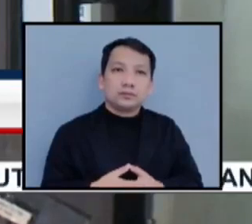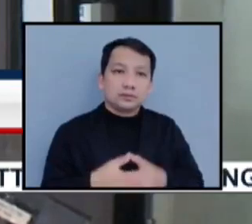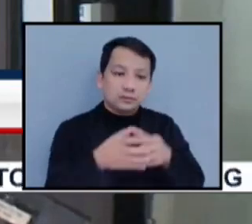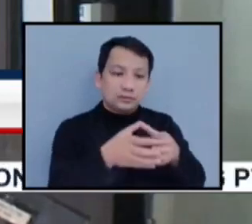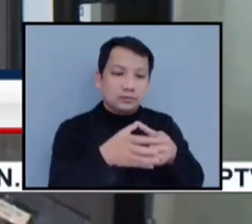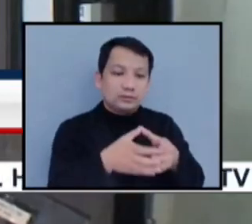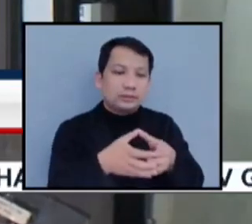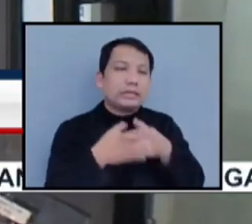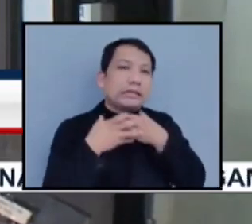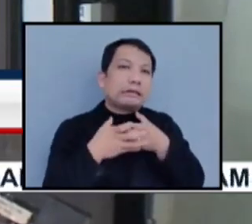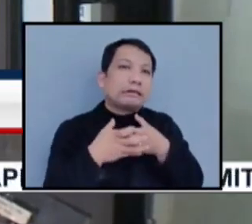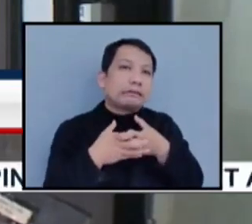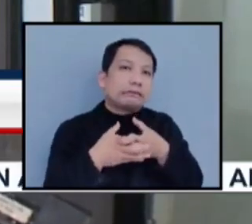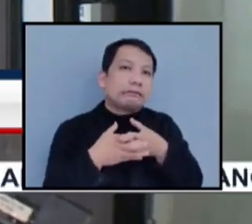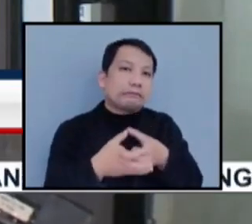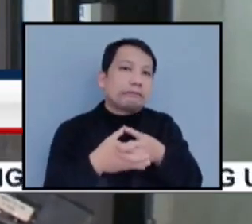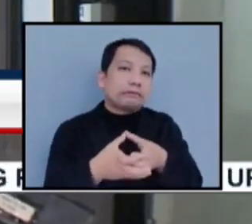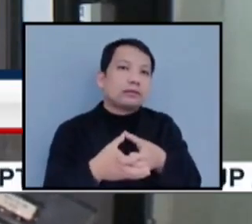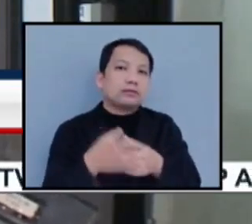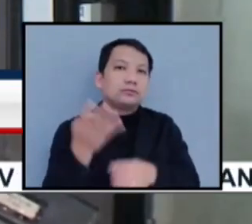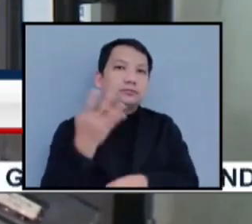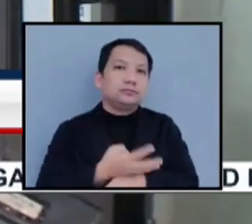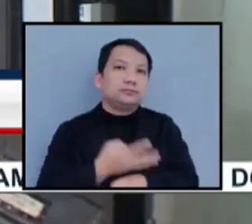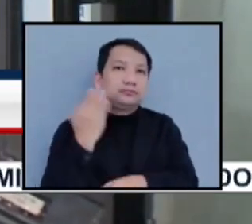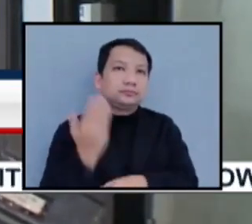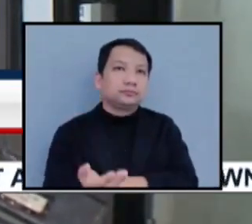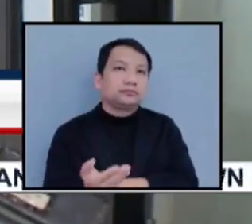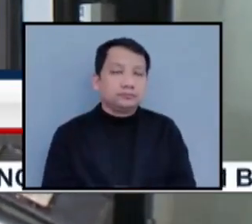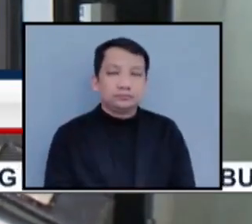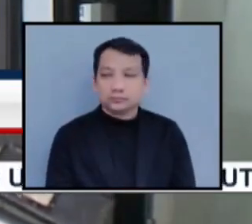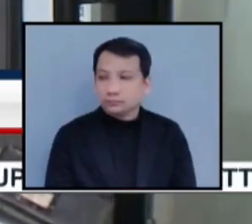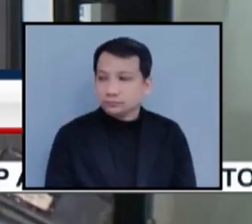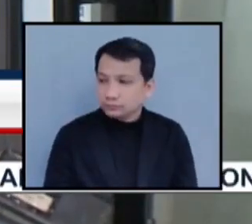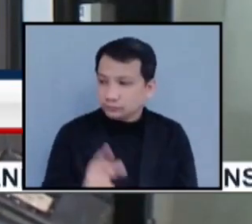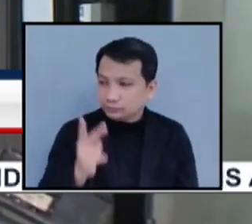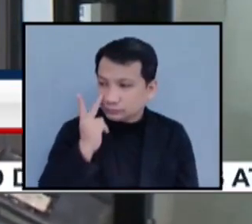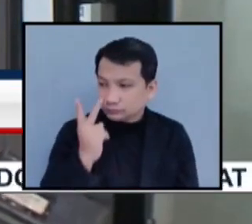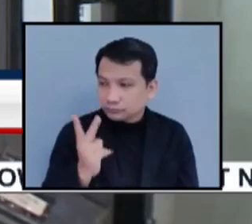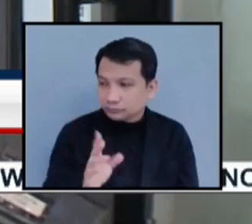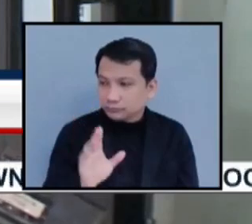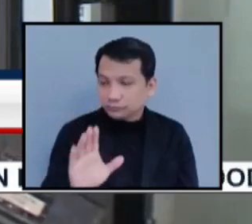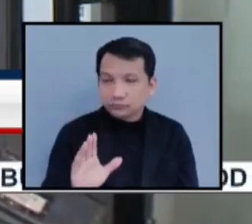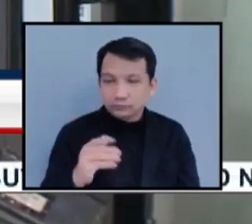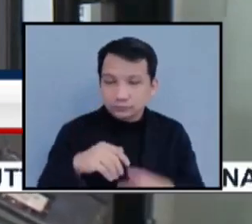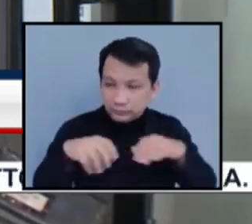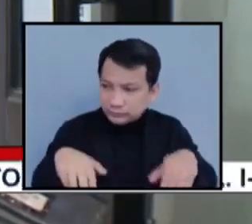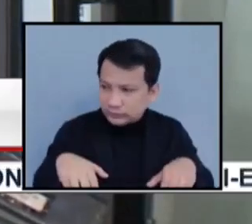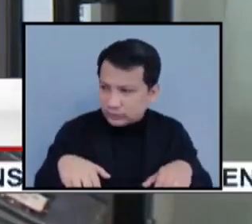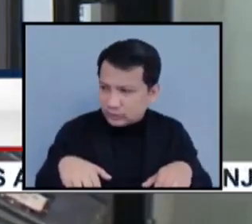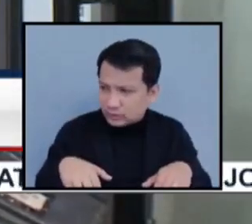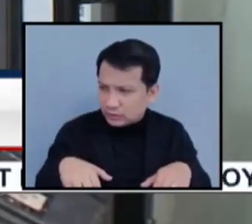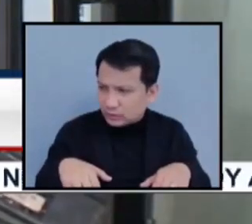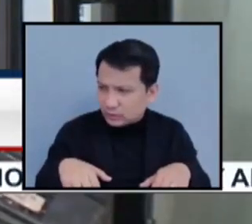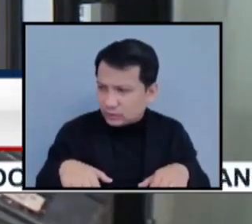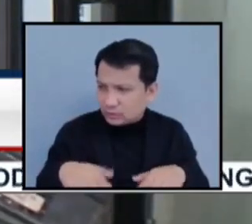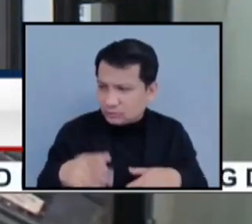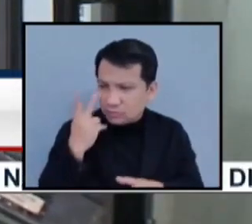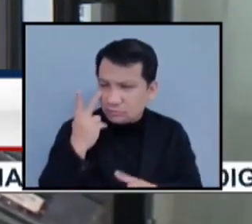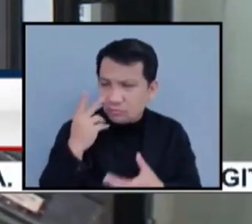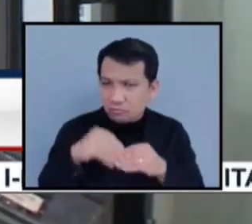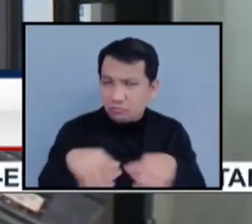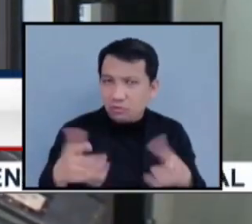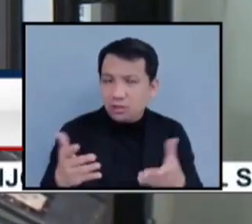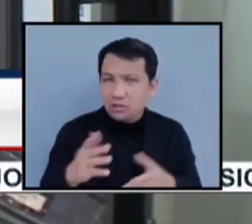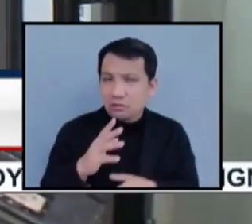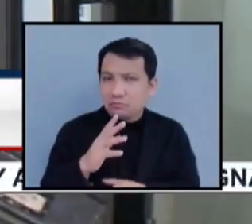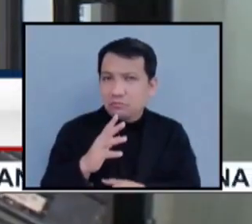Halos 4 araw patay. Na-discover ng mga kapitbahay na dinala dito yung bata na halos